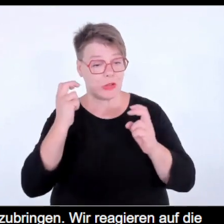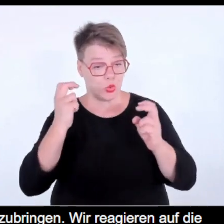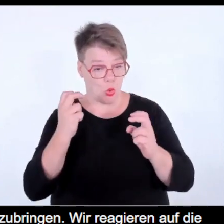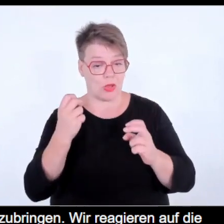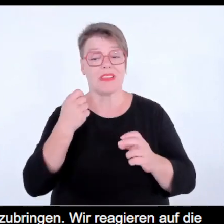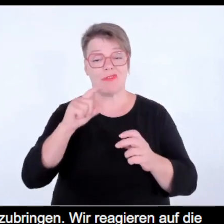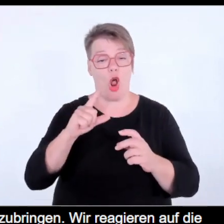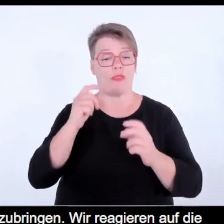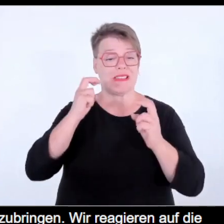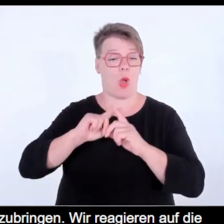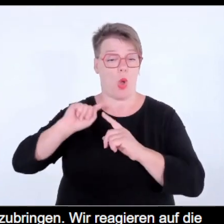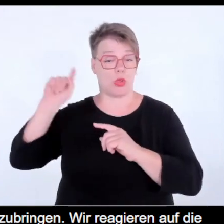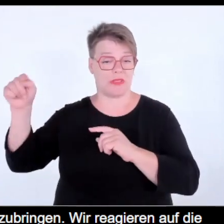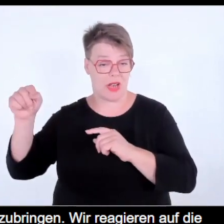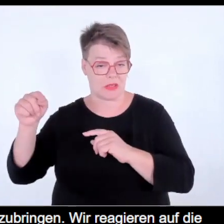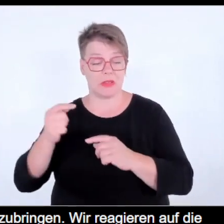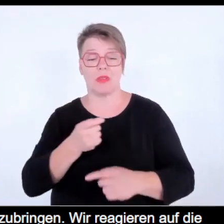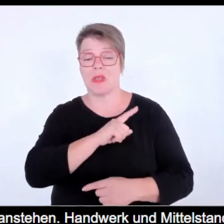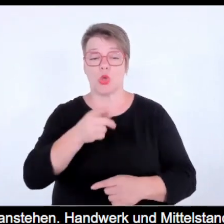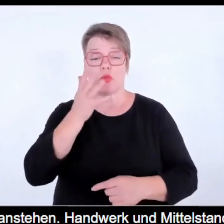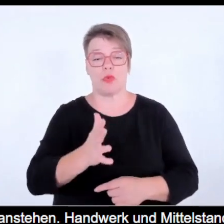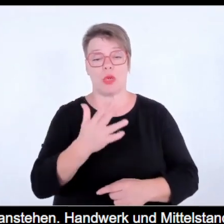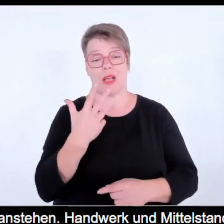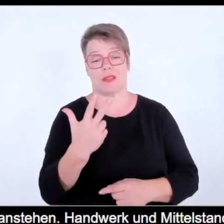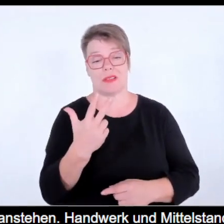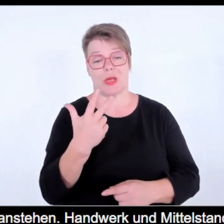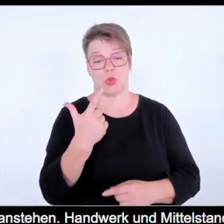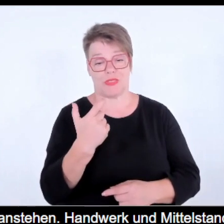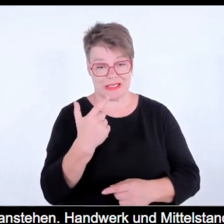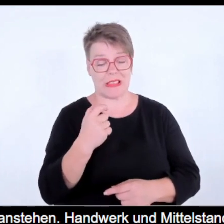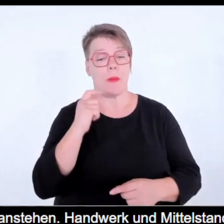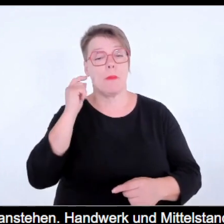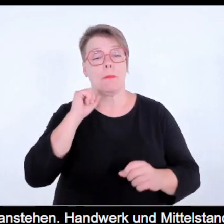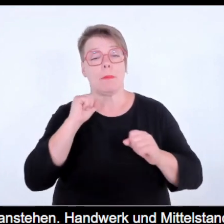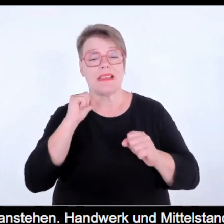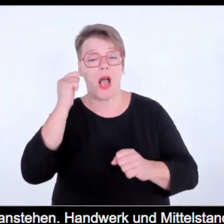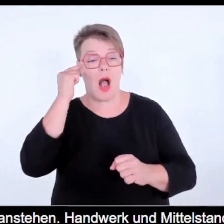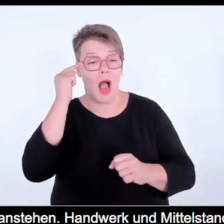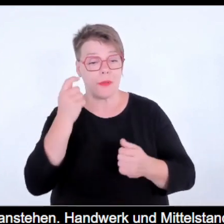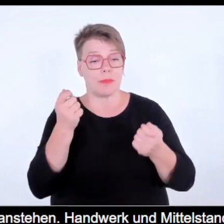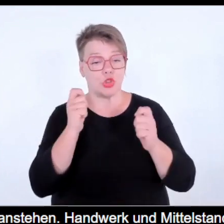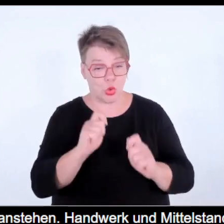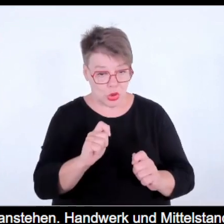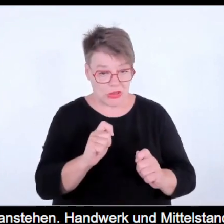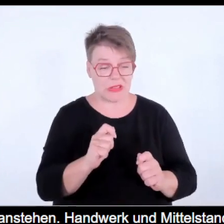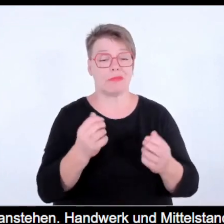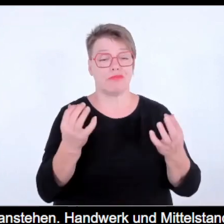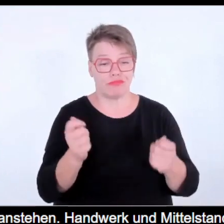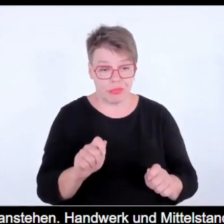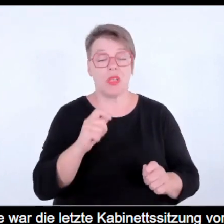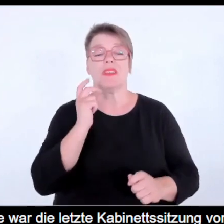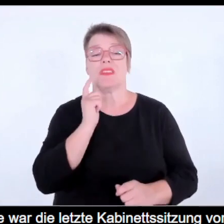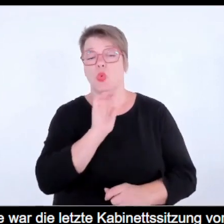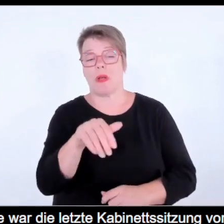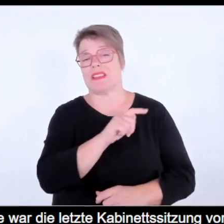und auch mit NRW. Wir haben gut zusammengearbeitet und Bayern gut durch die Krise gebracht. Deswegen habe ich heute auch im Kabinett den Koalitionspartner